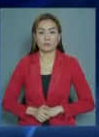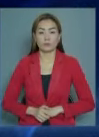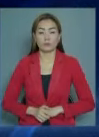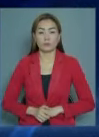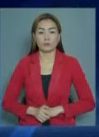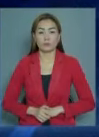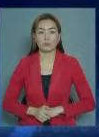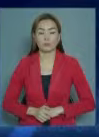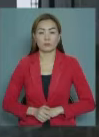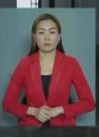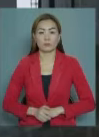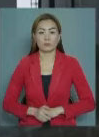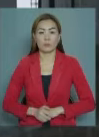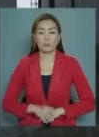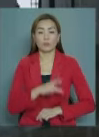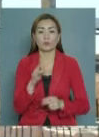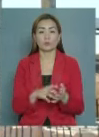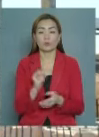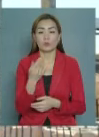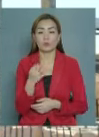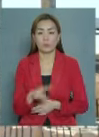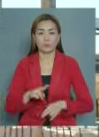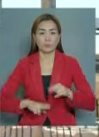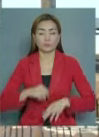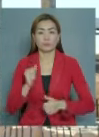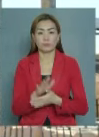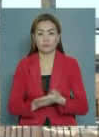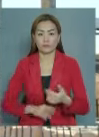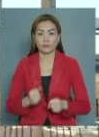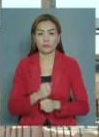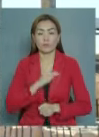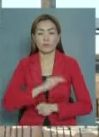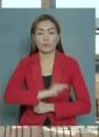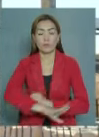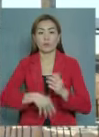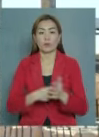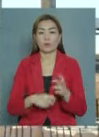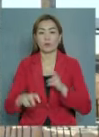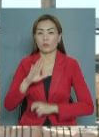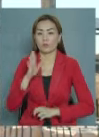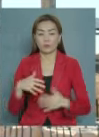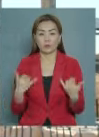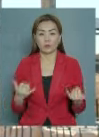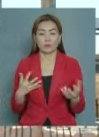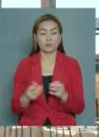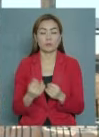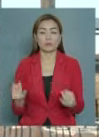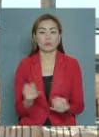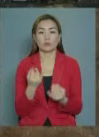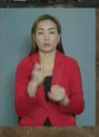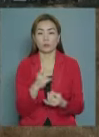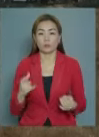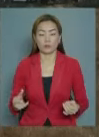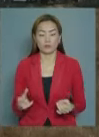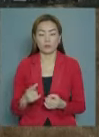қаржыландырмайды. Ал әкімдіктегілер сақалды құрылысты әрі қарай жандандыру үшін инвестор іздеуде. Әзірге нысанға қызығушылық